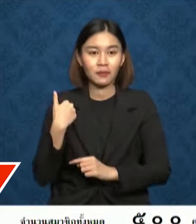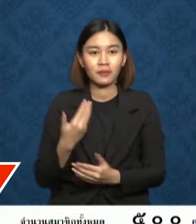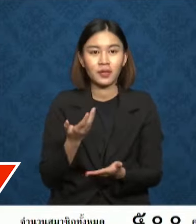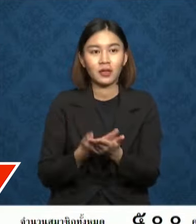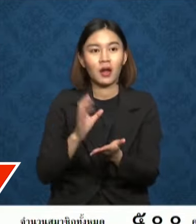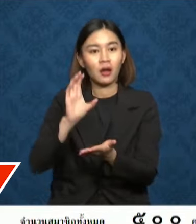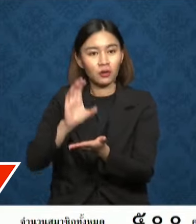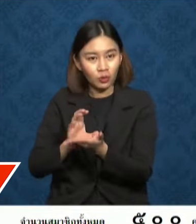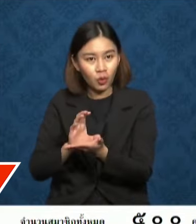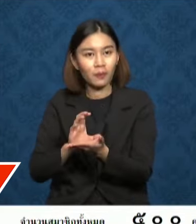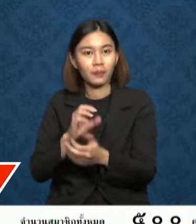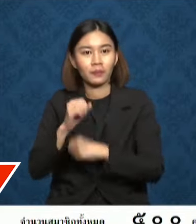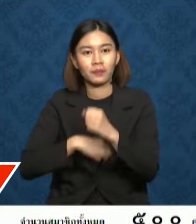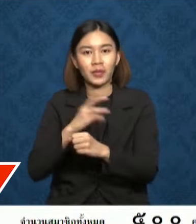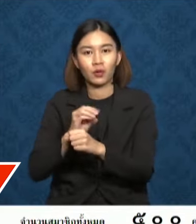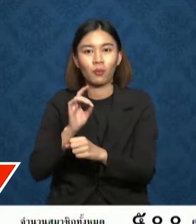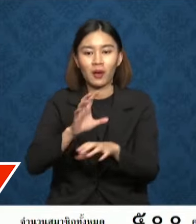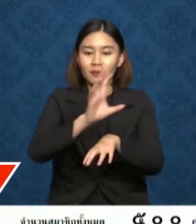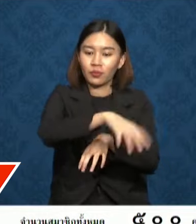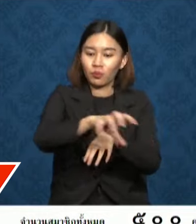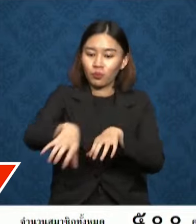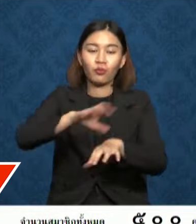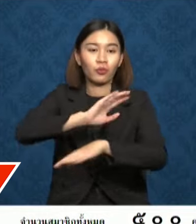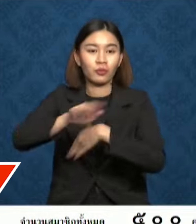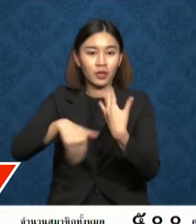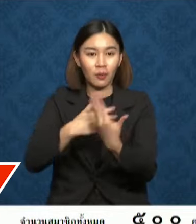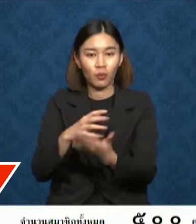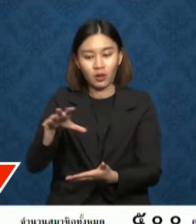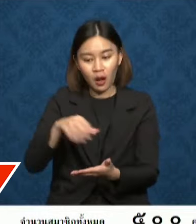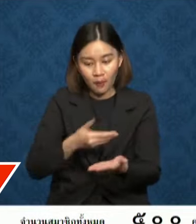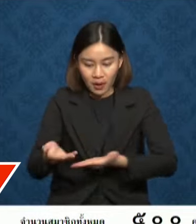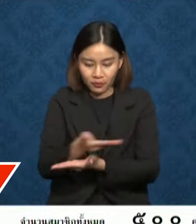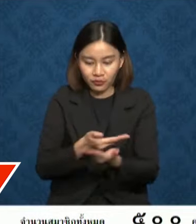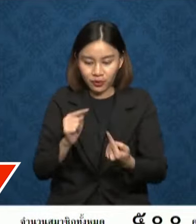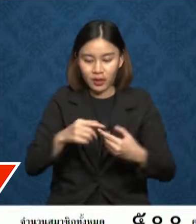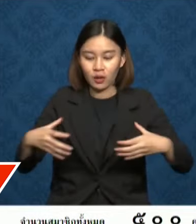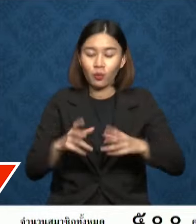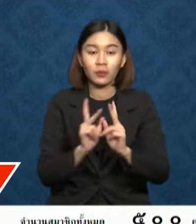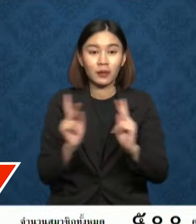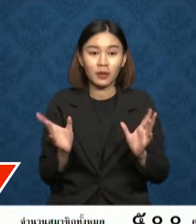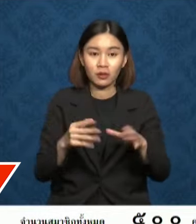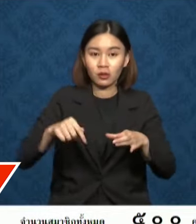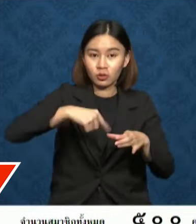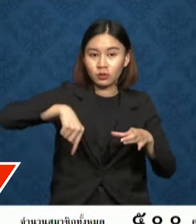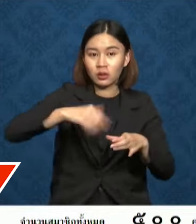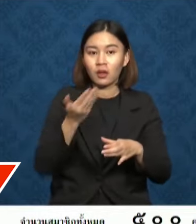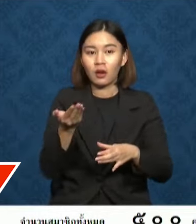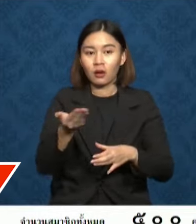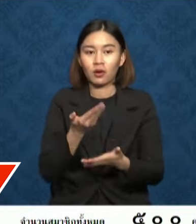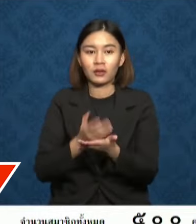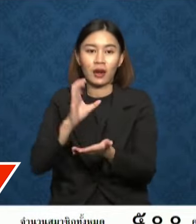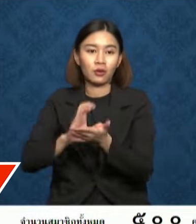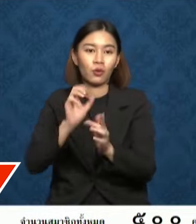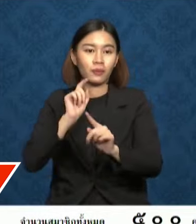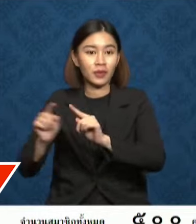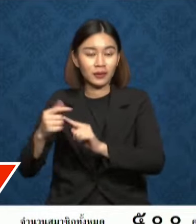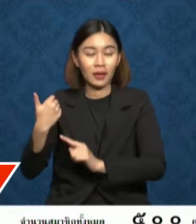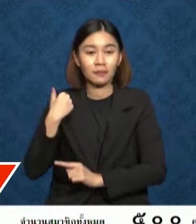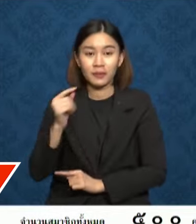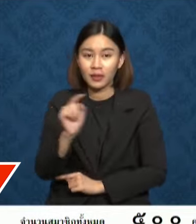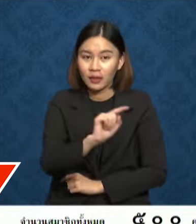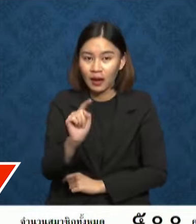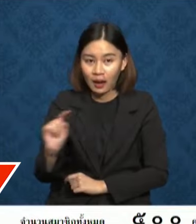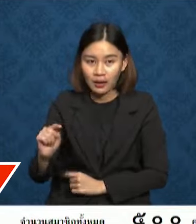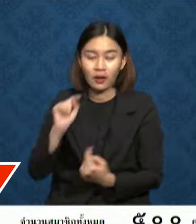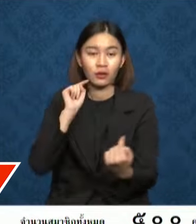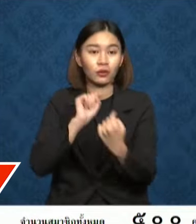ขอมูคำของหประมาณป MBAจากทุกหนอยรงประมาณมาศึษาในก limitations ชุดนี้วาเราคิดว่าคำขหประมาณต่ๆเหล่านี้มีส่นใ